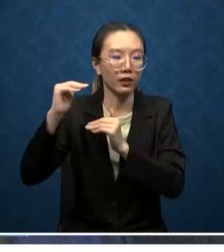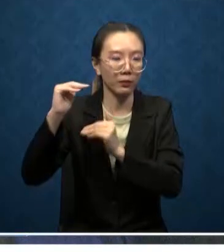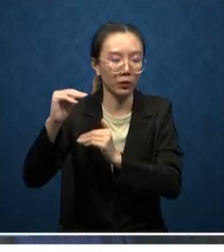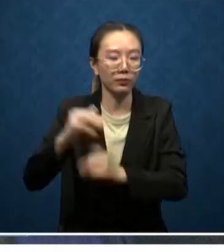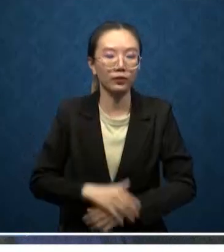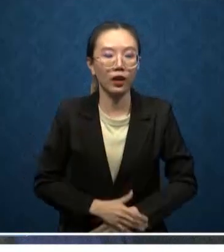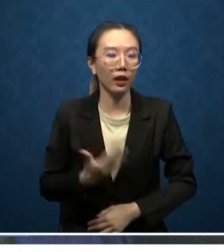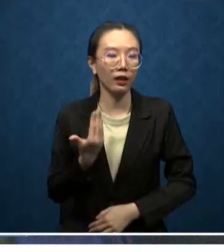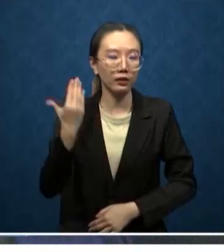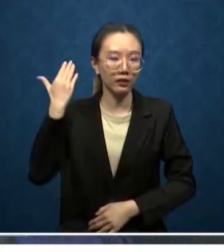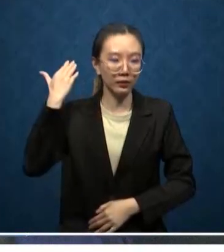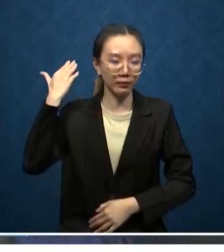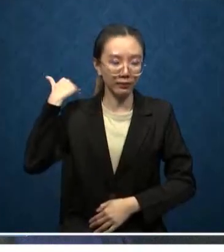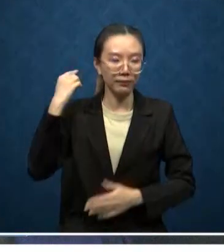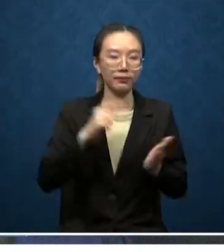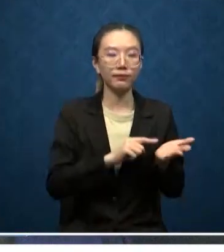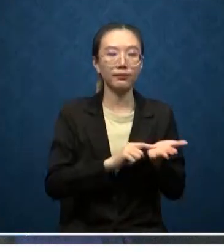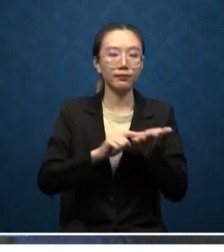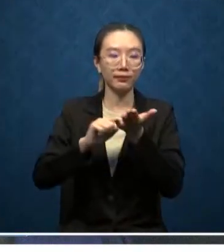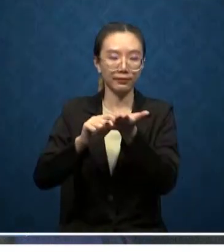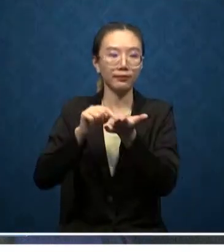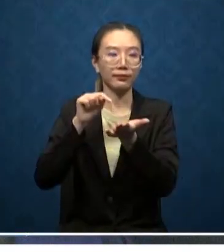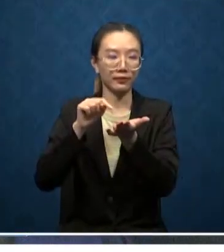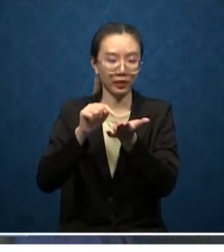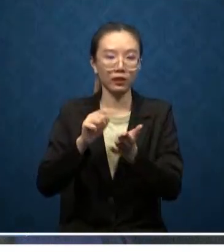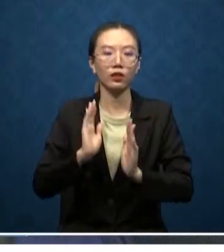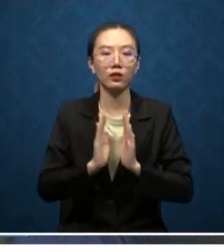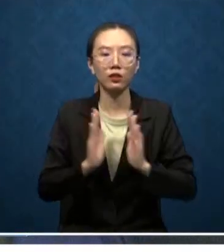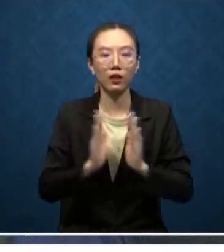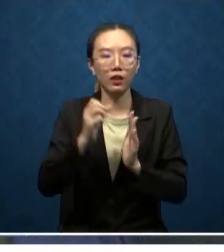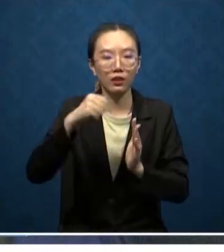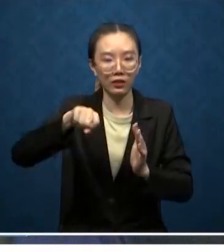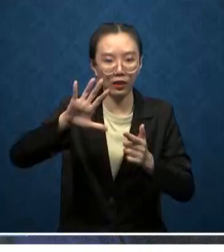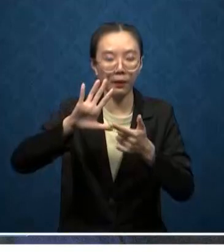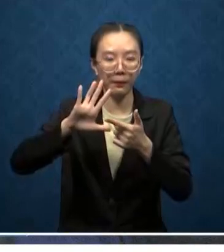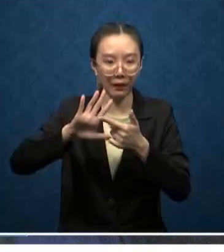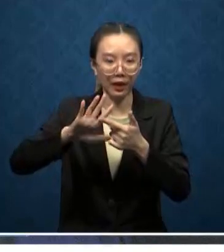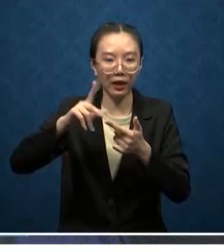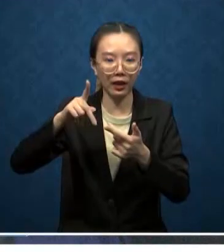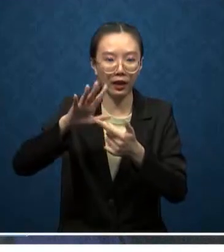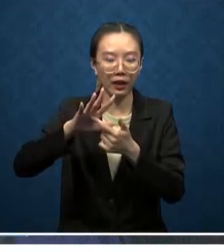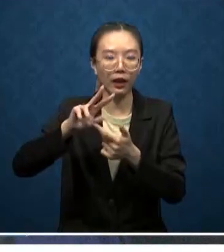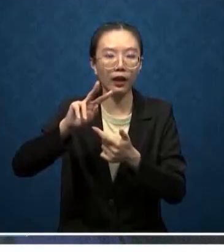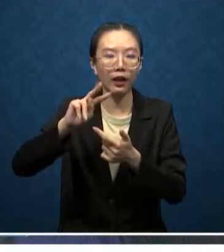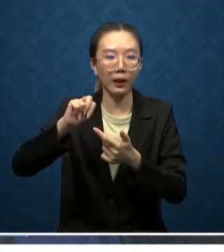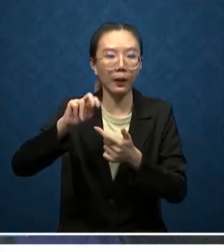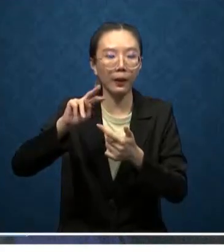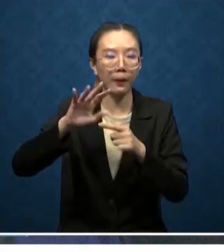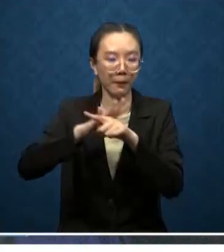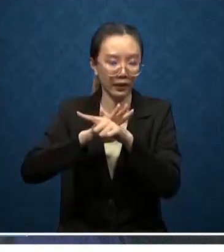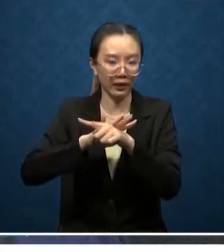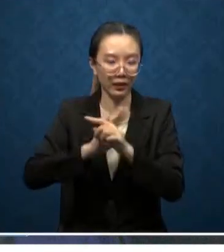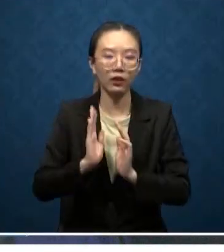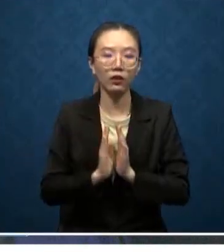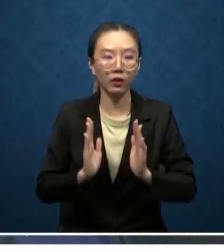ในวันนั้นที่เสนอให้ทำโซเชียลเครดิตเนี่ยต้องขอบคุณทางสภาพัฒนะคะดิฉันเนี่ยได้เข้าไปเช็คดูแล้วก็